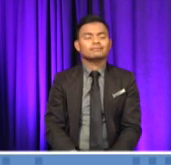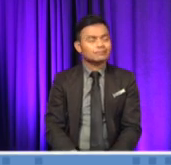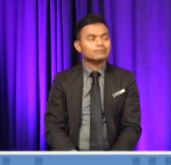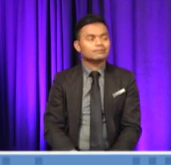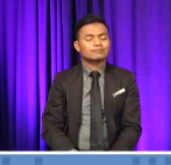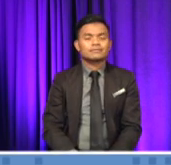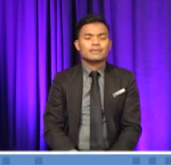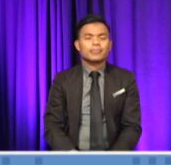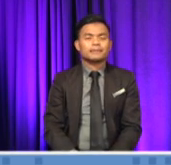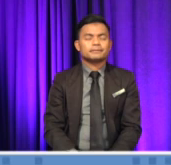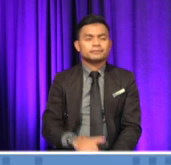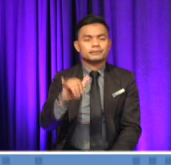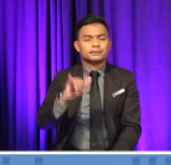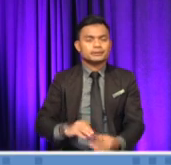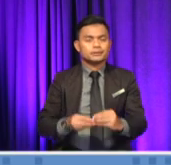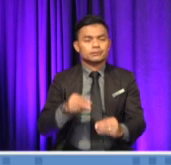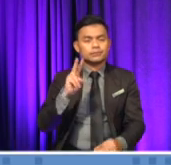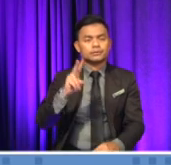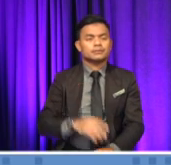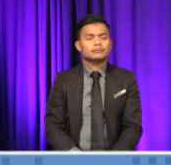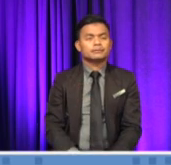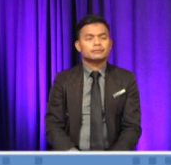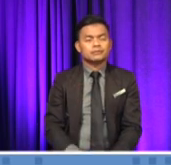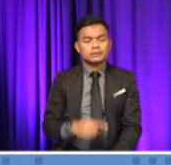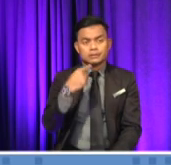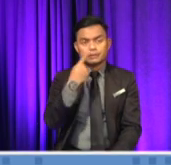yang kedua siapa